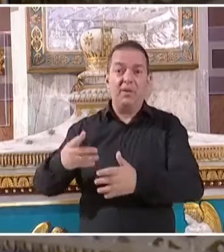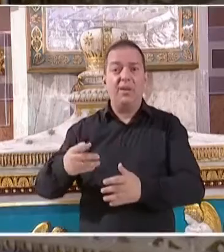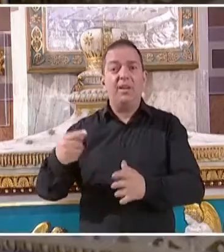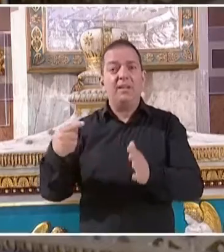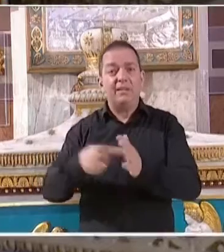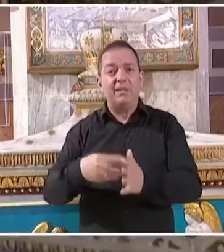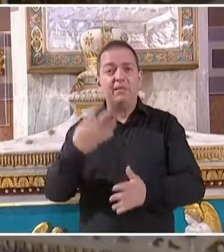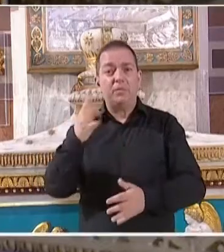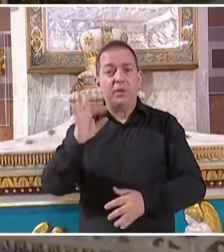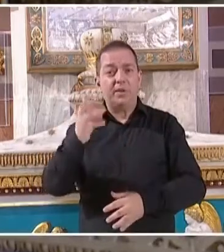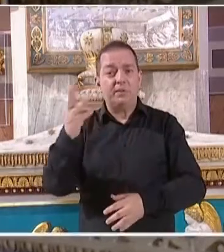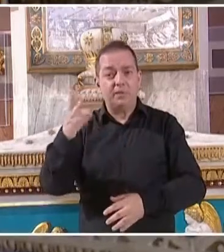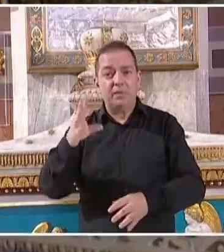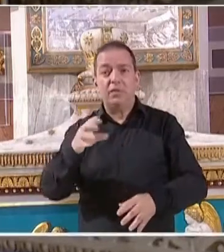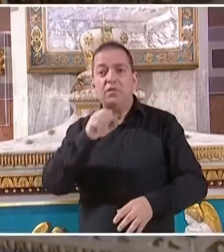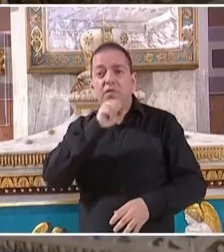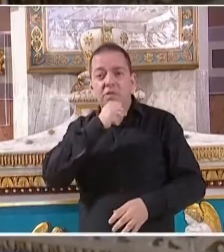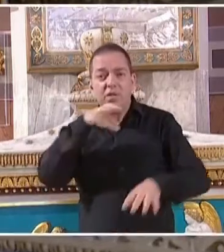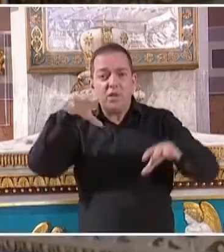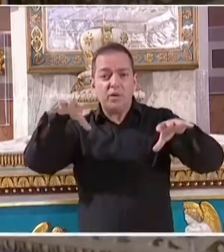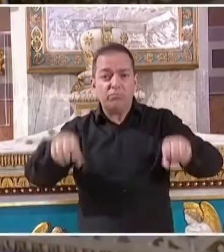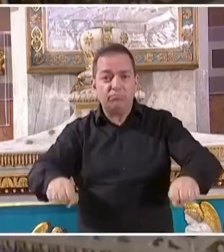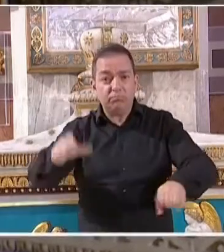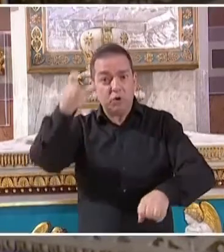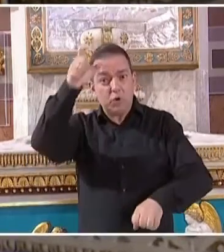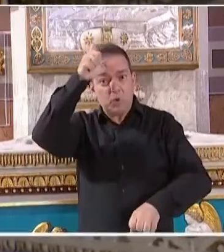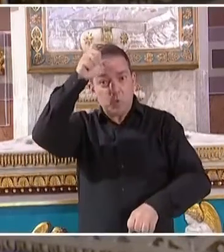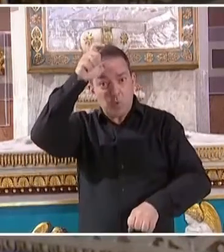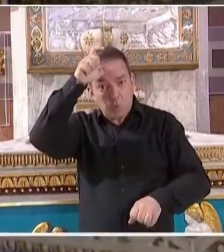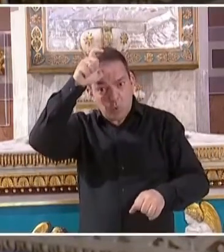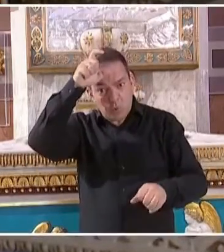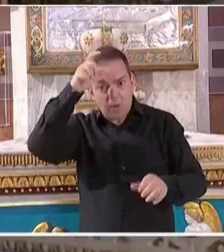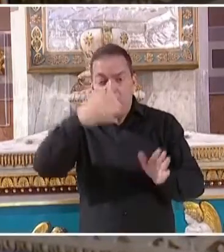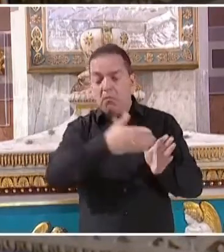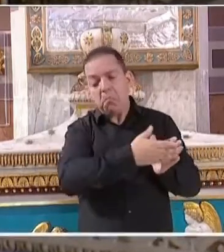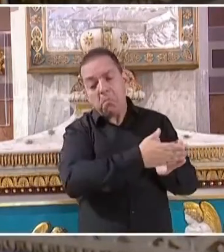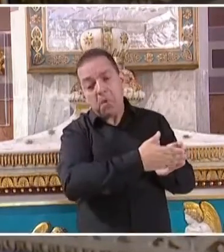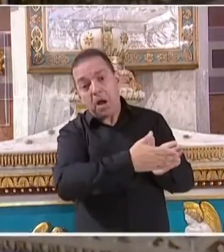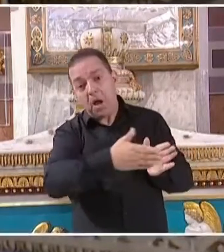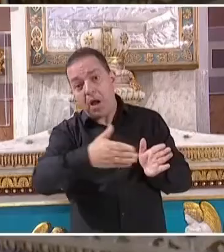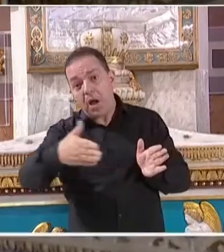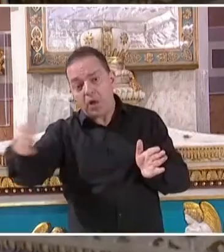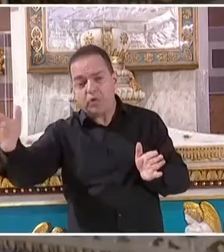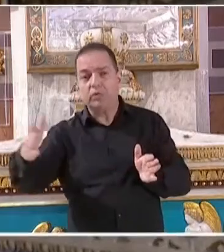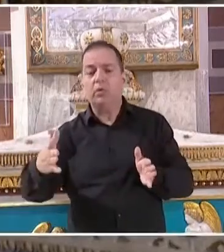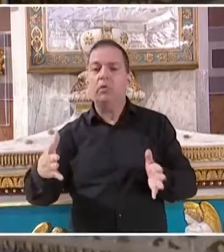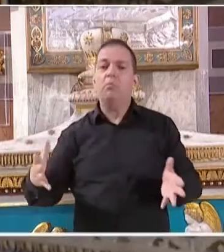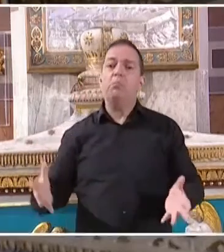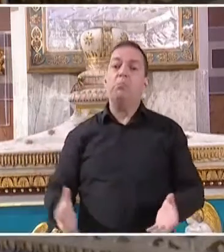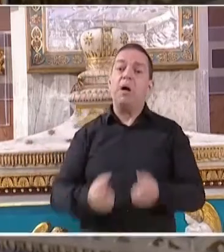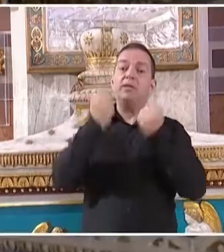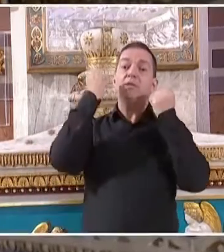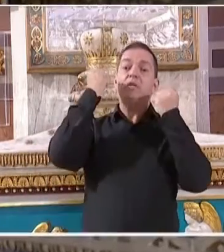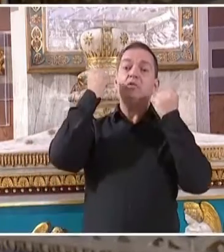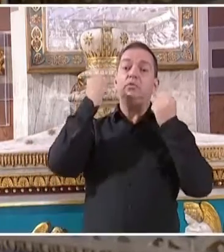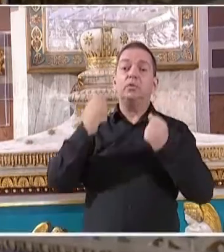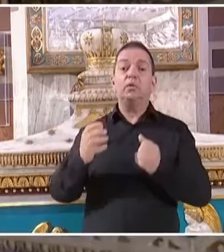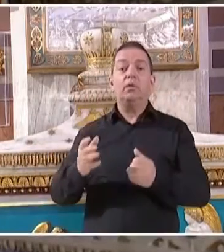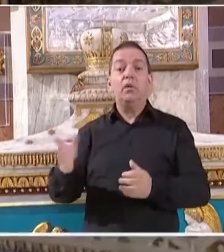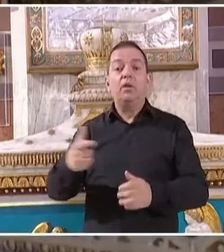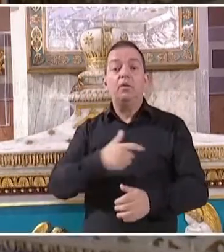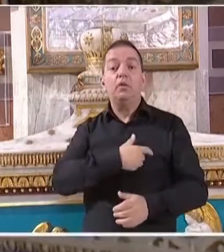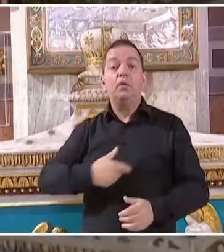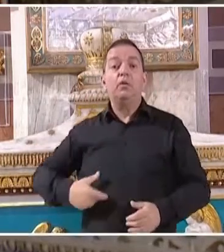της Κωνσταντινουπόλεως, την οποία θρηνητικά και προσευχητικά